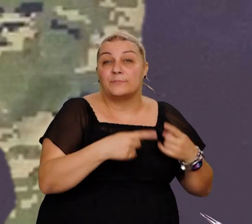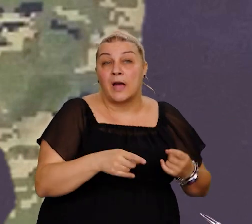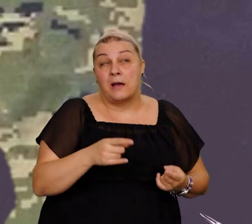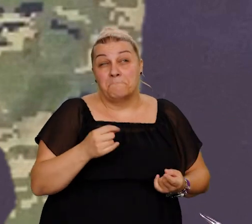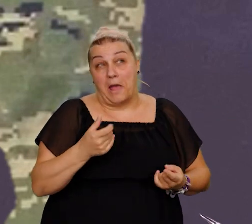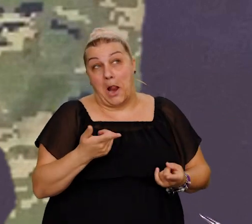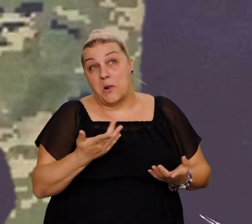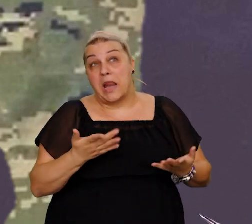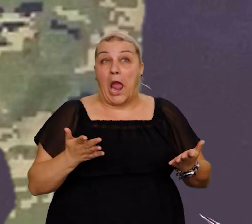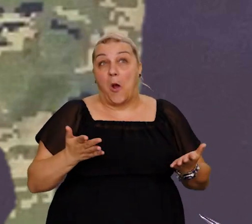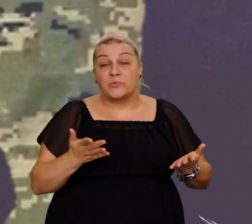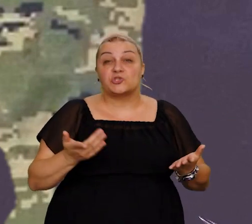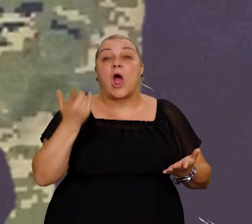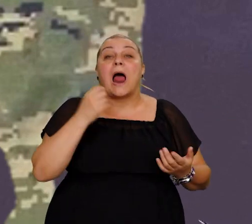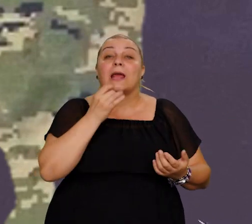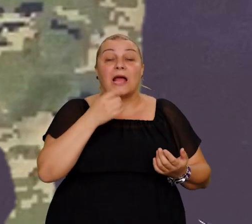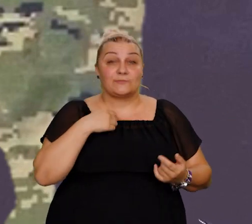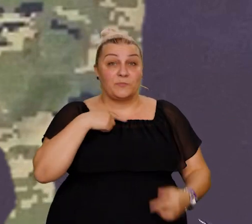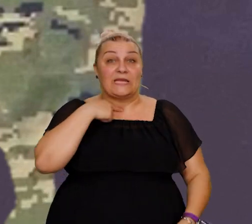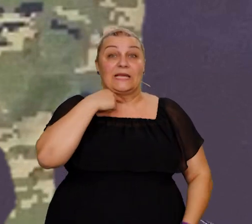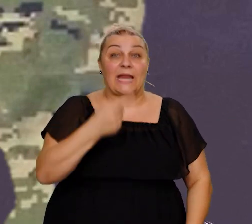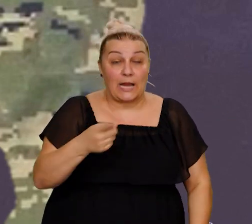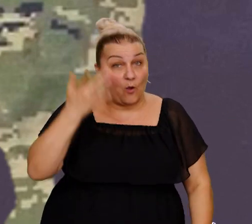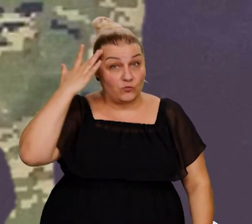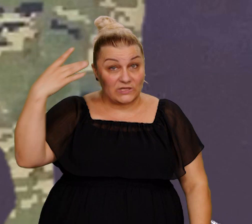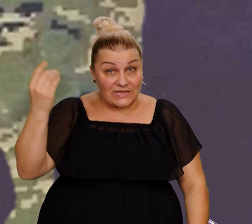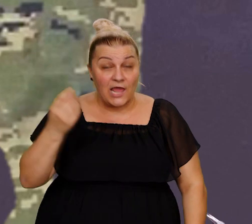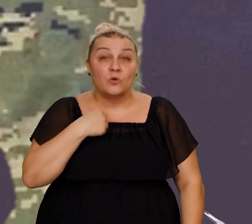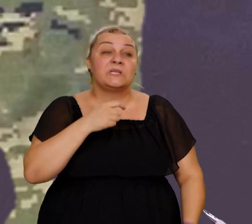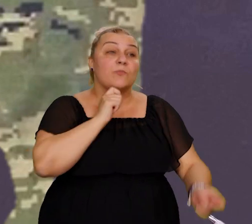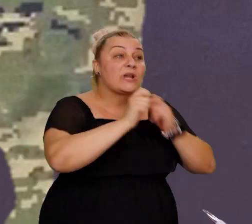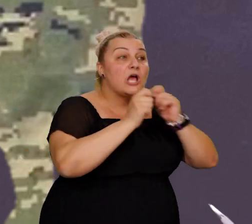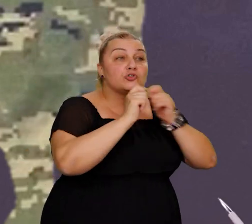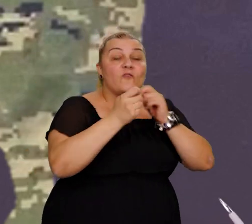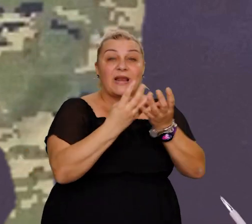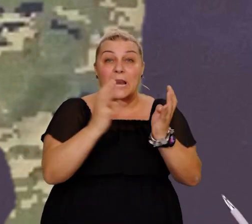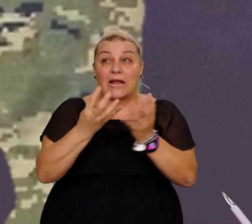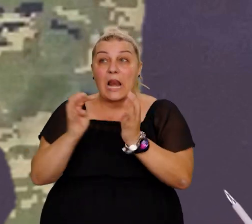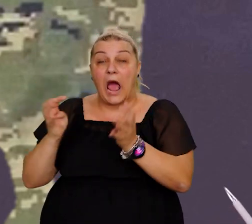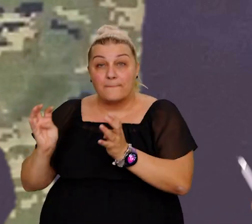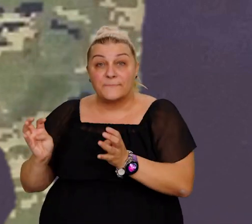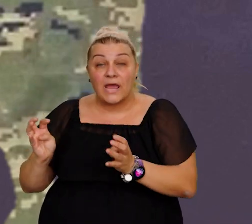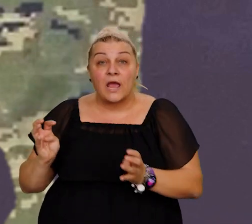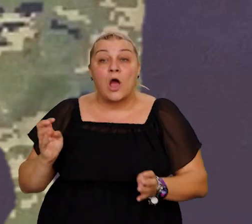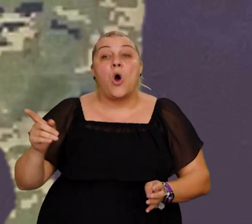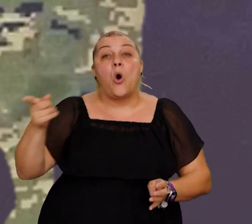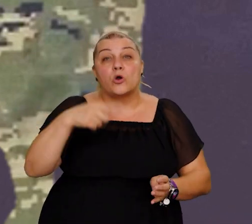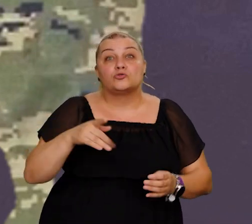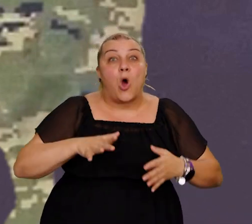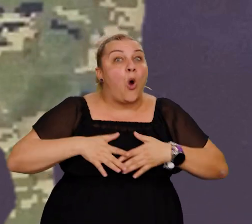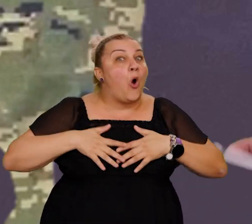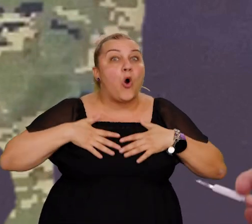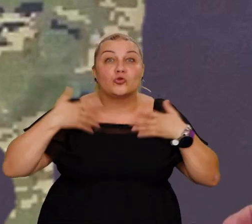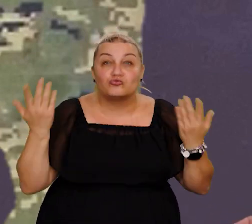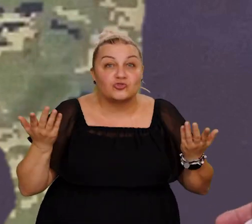ovako neobično. Međutim, kad smo mi izašli sa tom idejom i kad smo sa par Klapa uspostavili neki kontakt, oni su